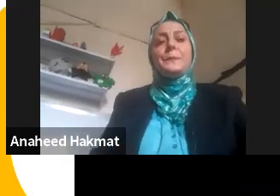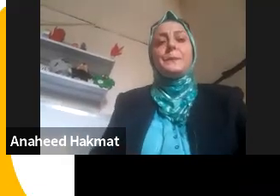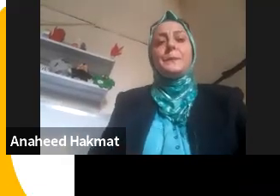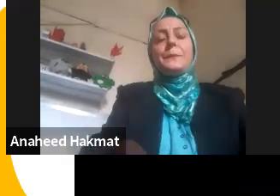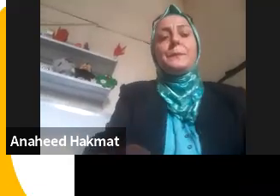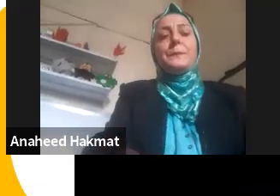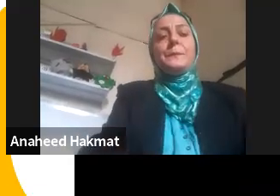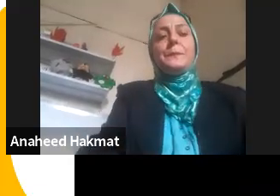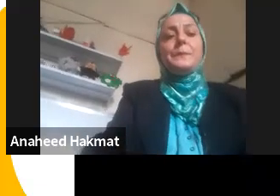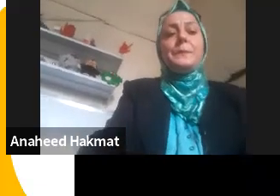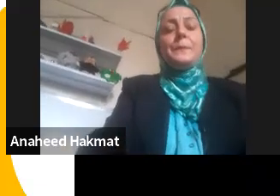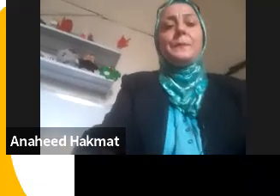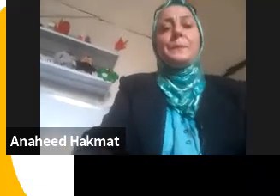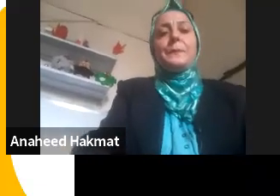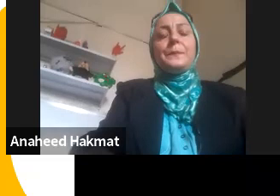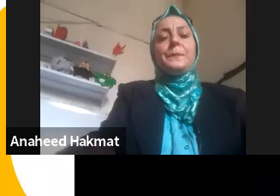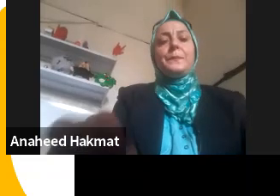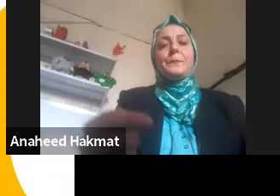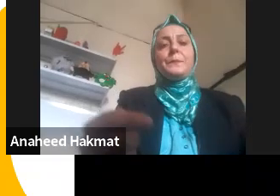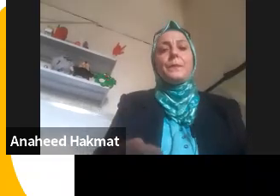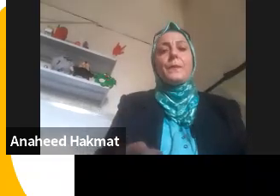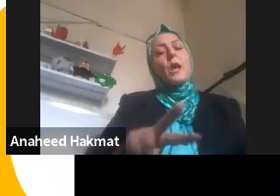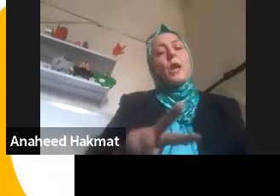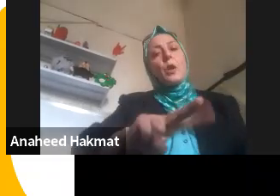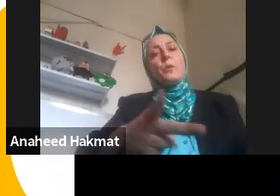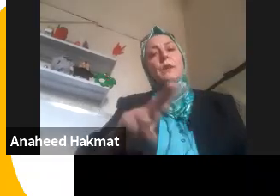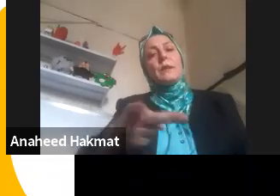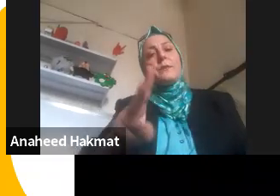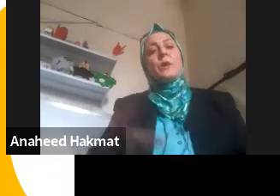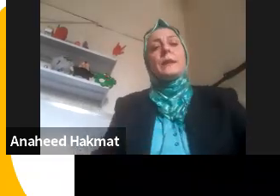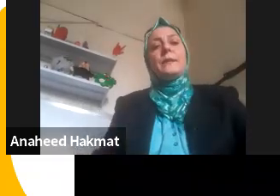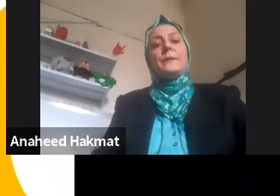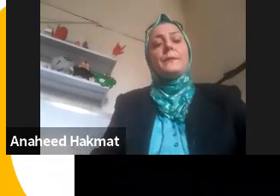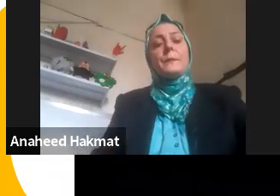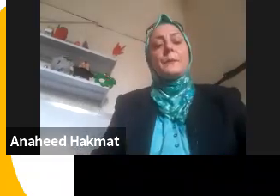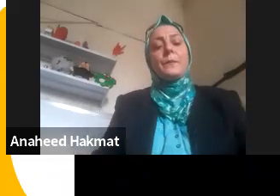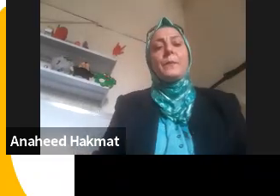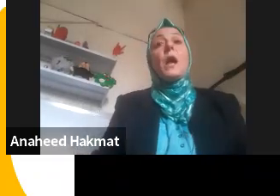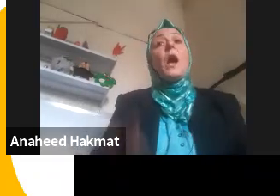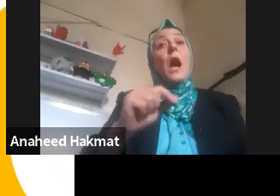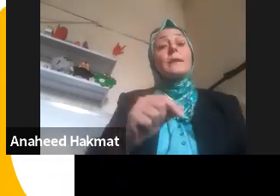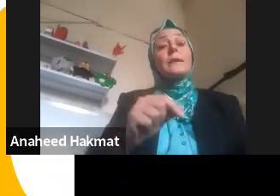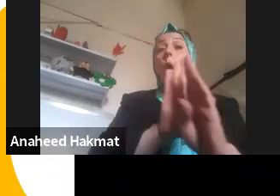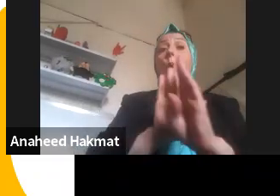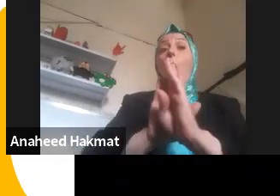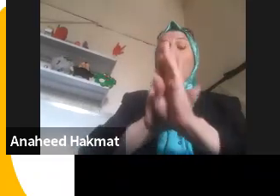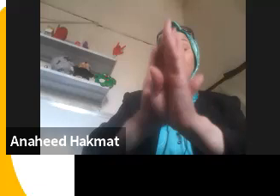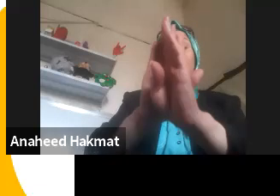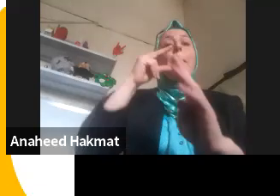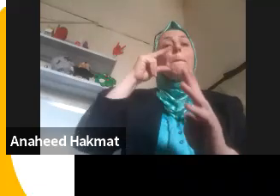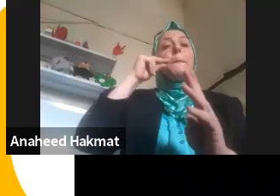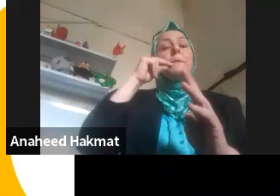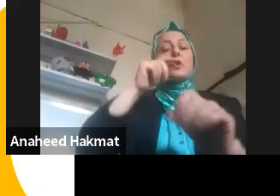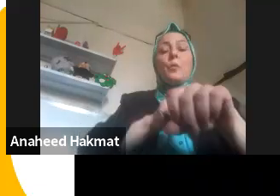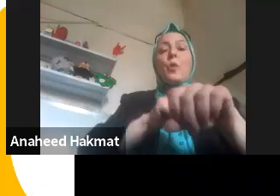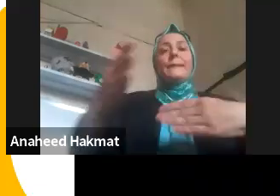افكارهم تجاربهم المختلفه، قالهم لو استلموا دعم في فتره الاغلاق شو رأيهم